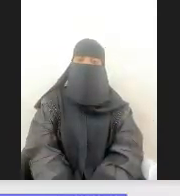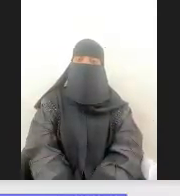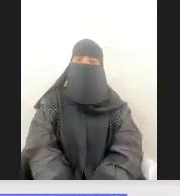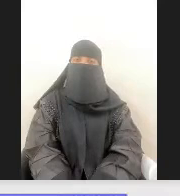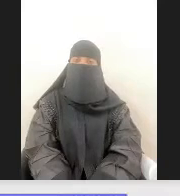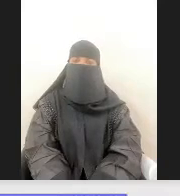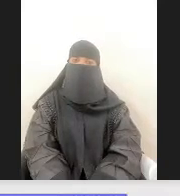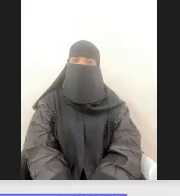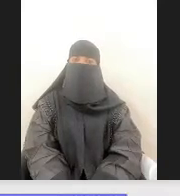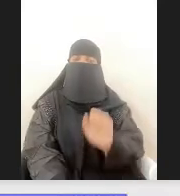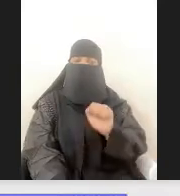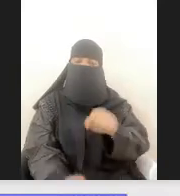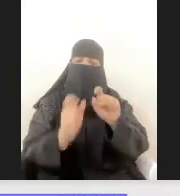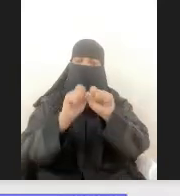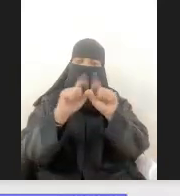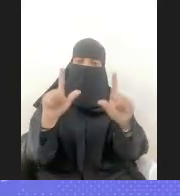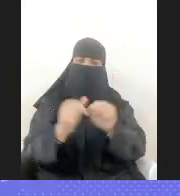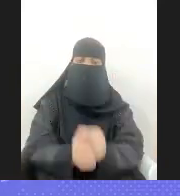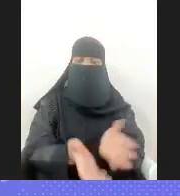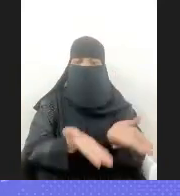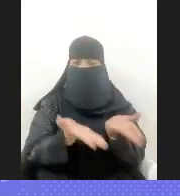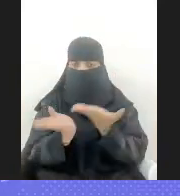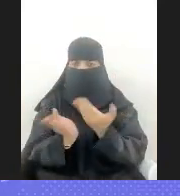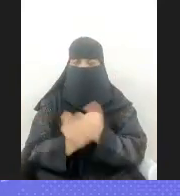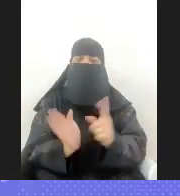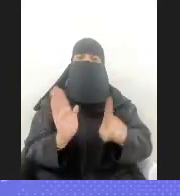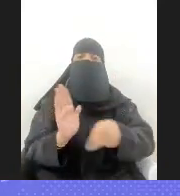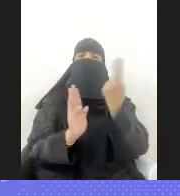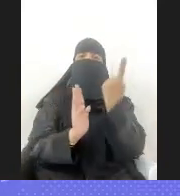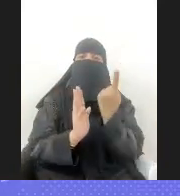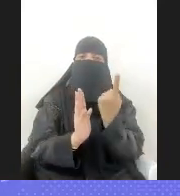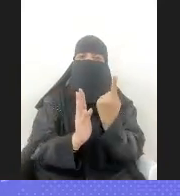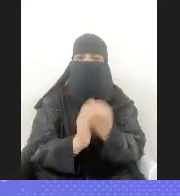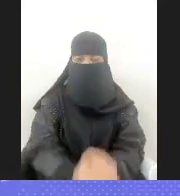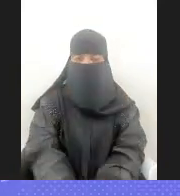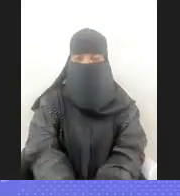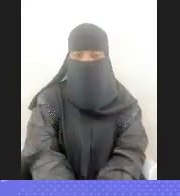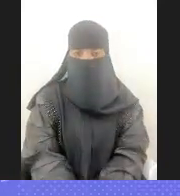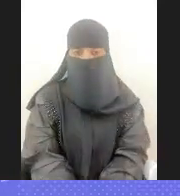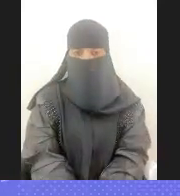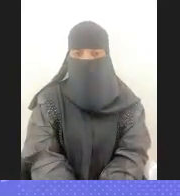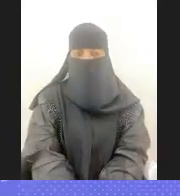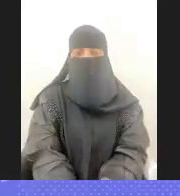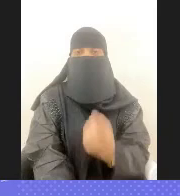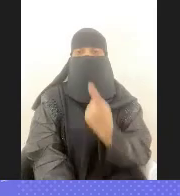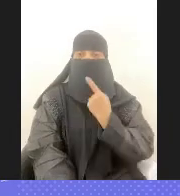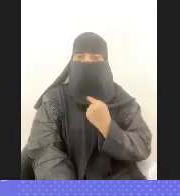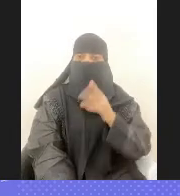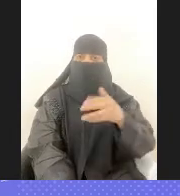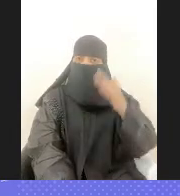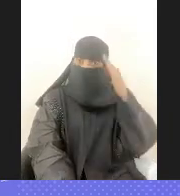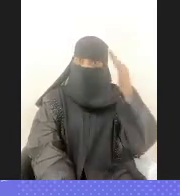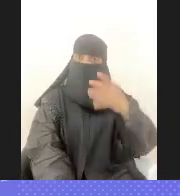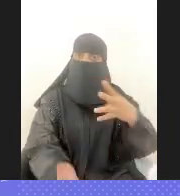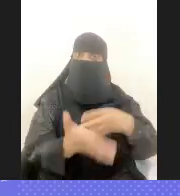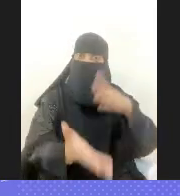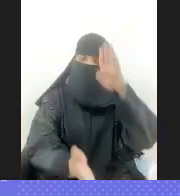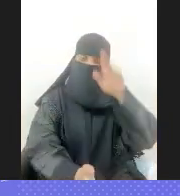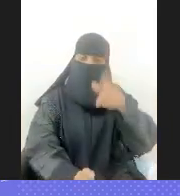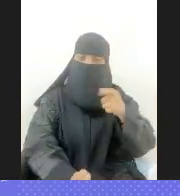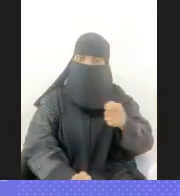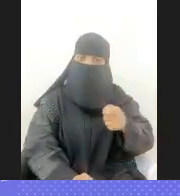صوتك واضح دكتورة، تفضلي. أول شيء أحب أن أنا أشكر جامعة الملك خالد على هذا الملتقى اللي